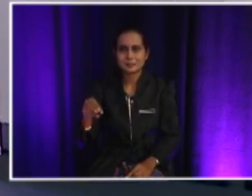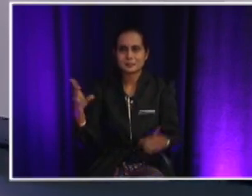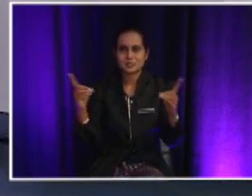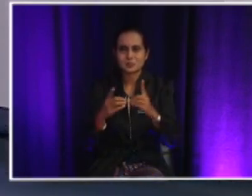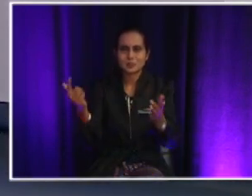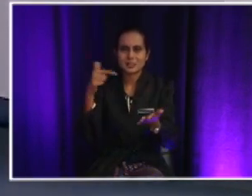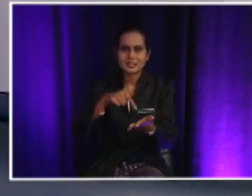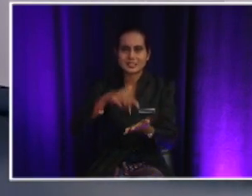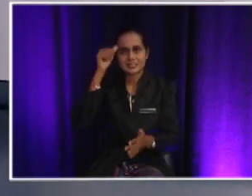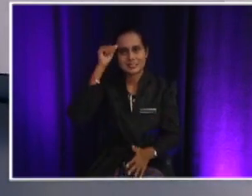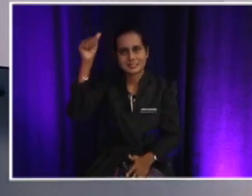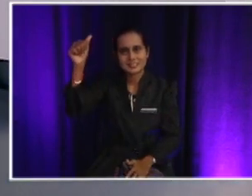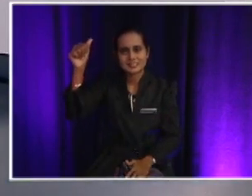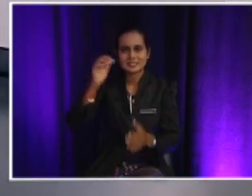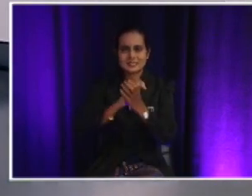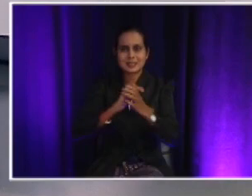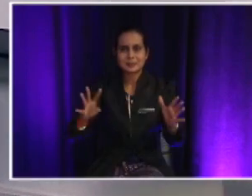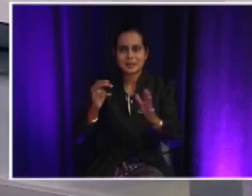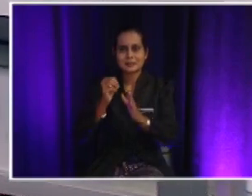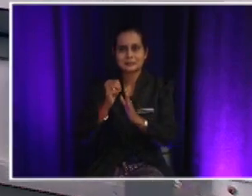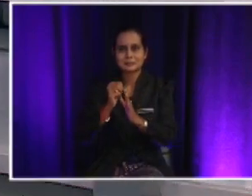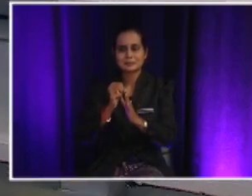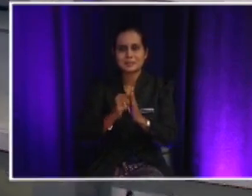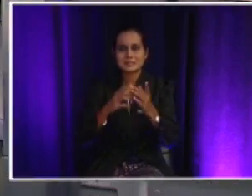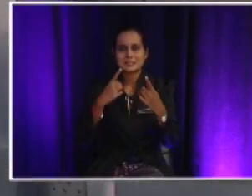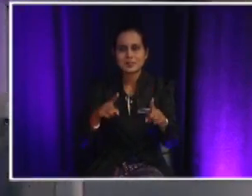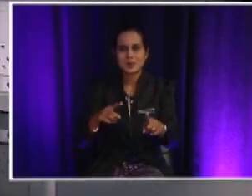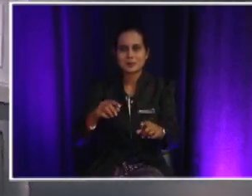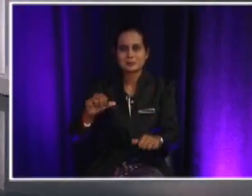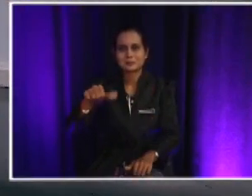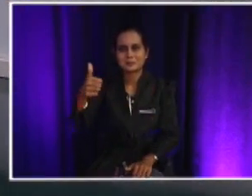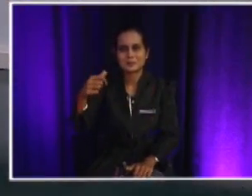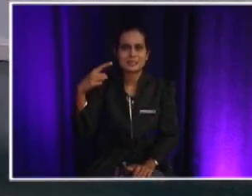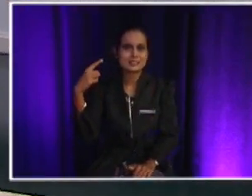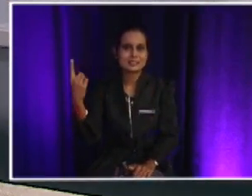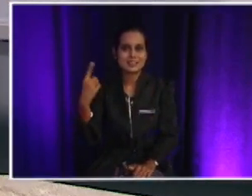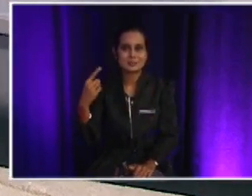lagi. Assalamualaikum. Selamat menjawab. Sukses selalu. Bye-bye.